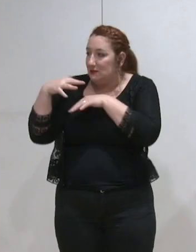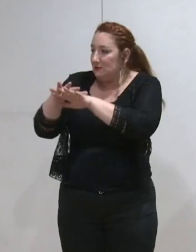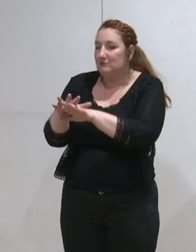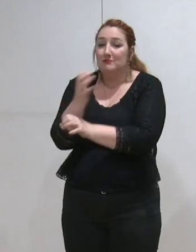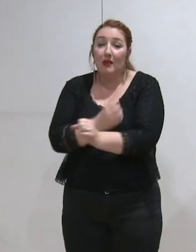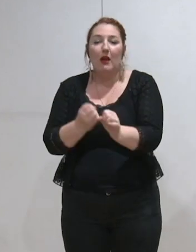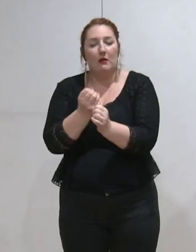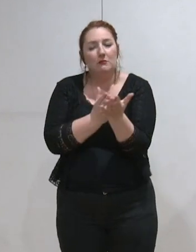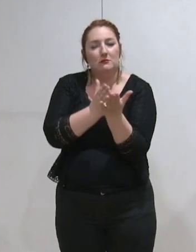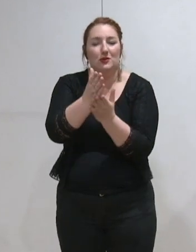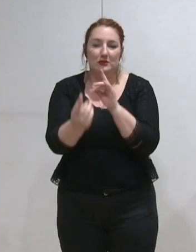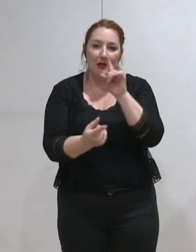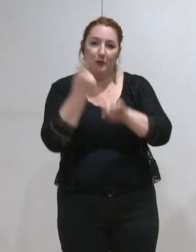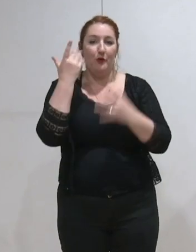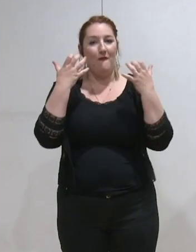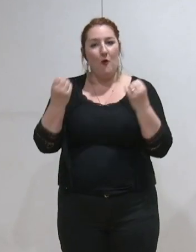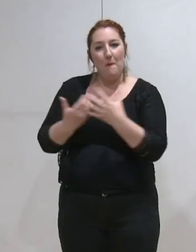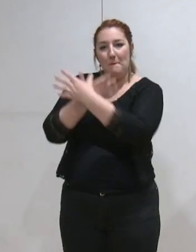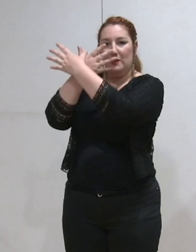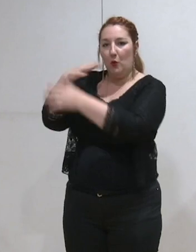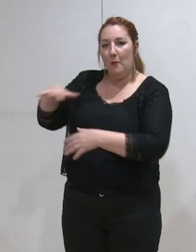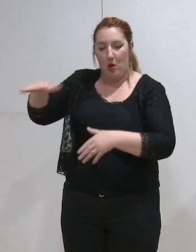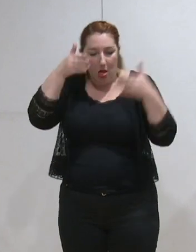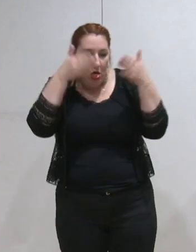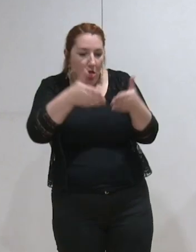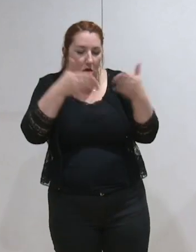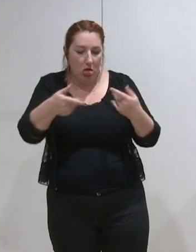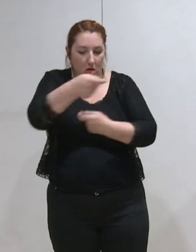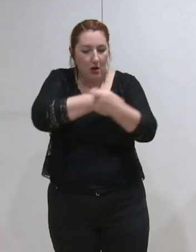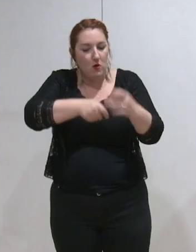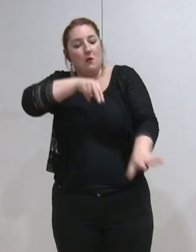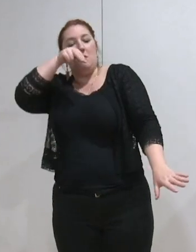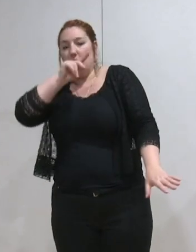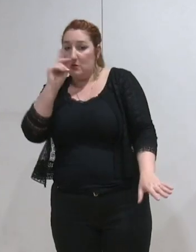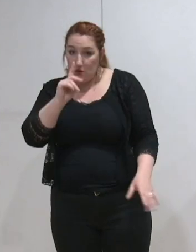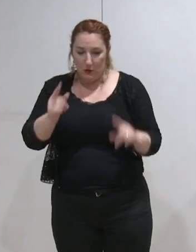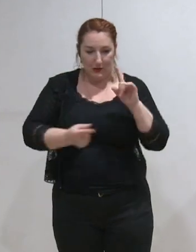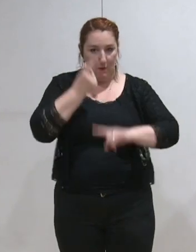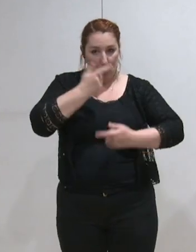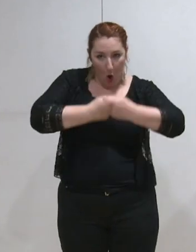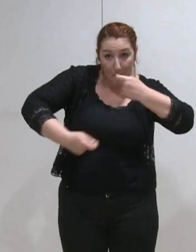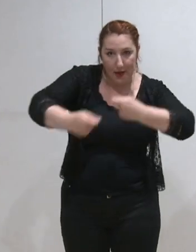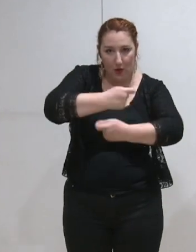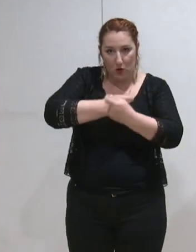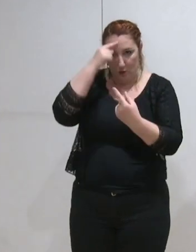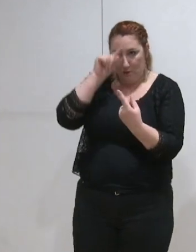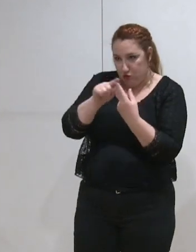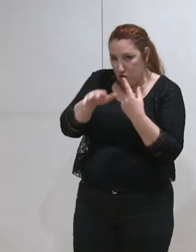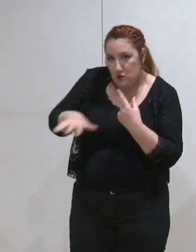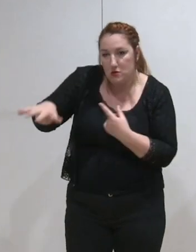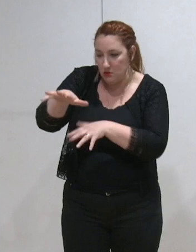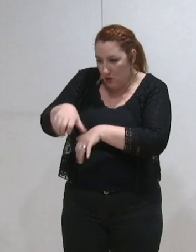projet que nous voulons une métropole qui ne pense pas seulement le développement économique vu de haut mais qui met l'économie au service de